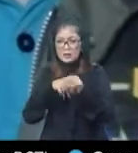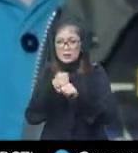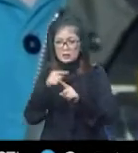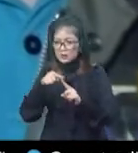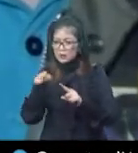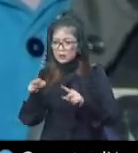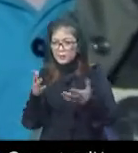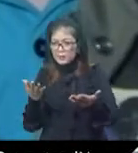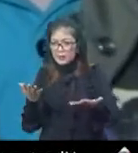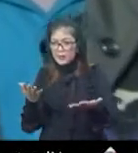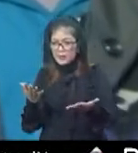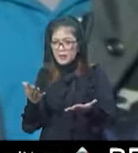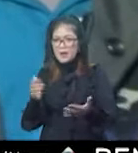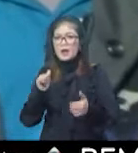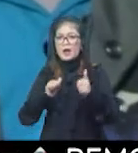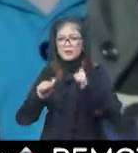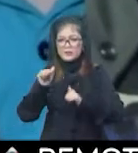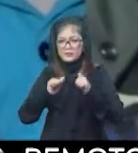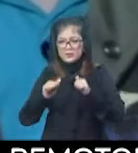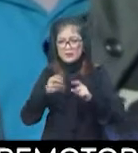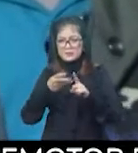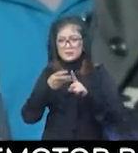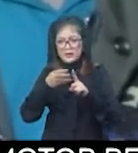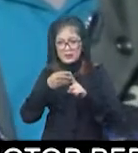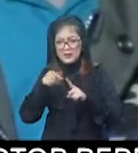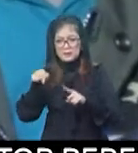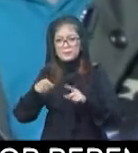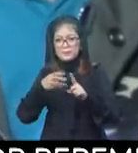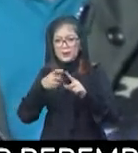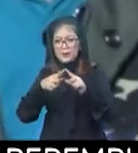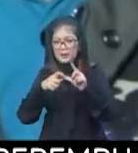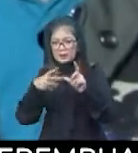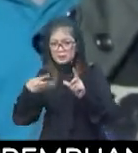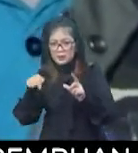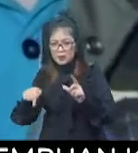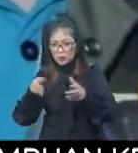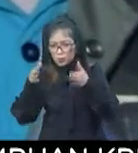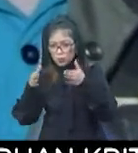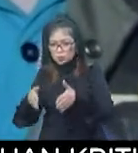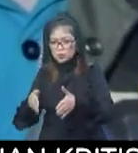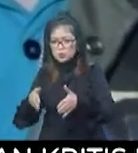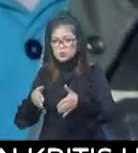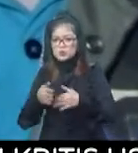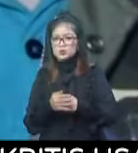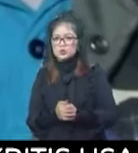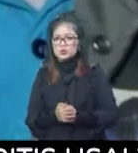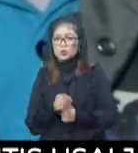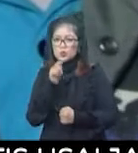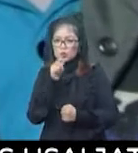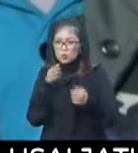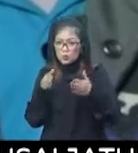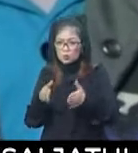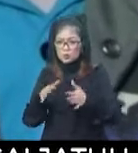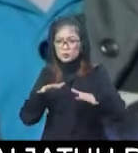Ya, beliau aktif di Banser, Dharma, dan khususnya di Banser Tanggap Bencana.